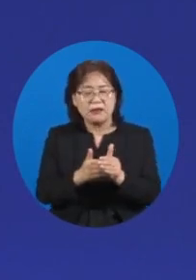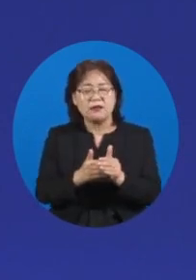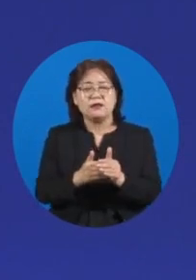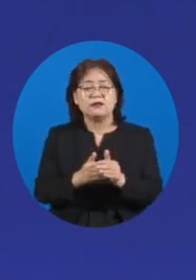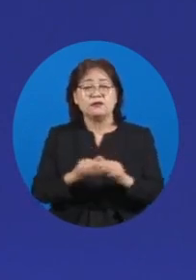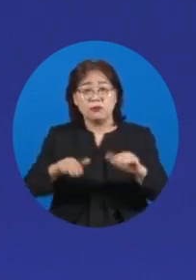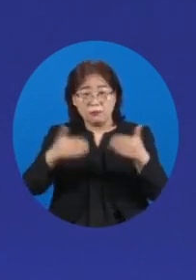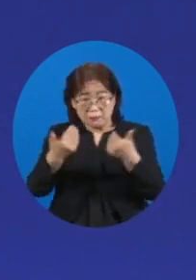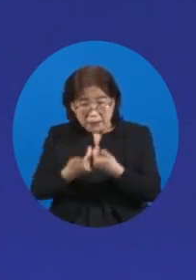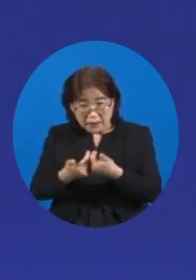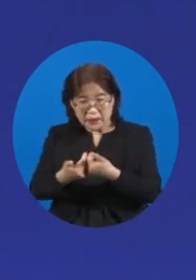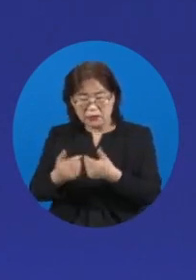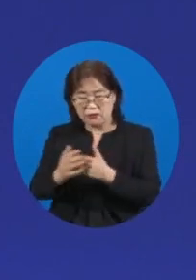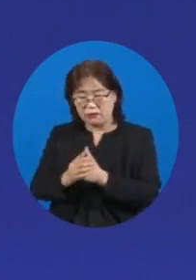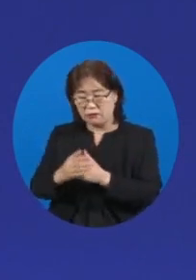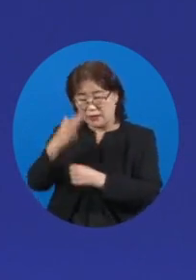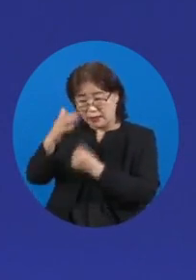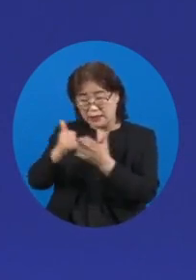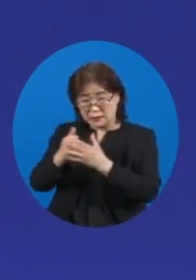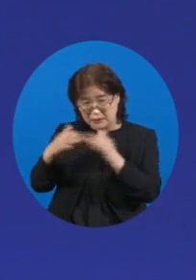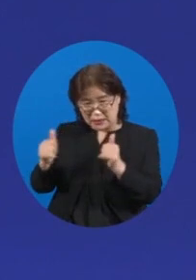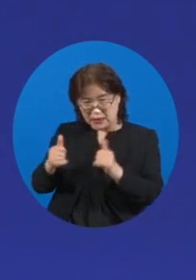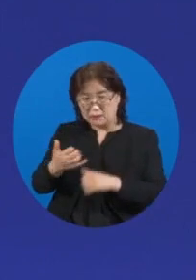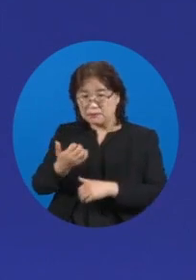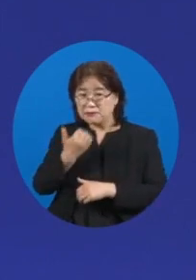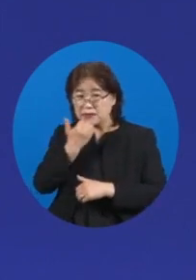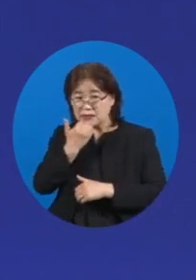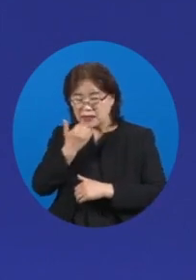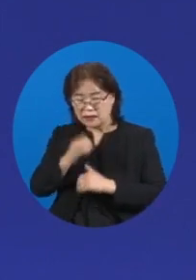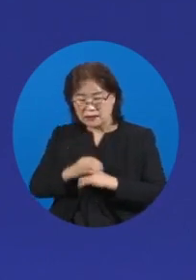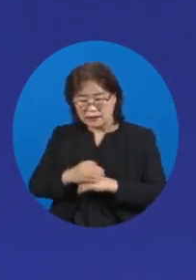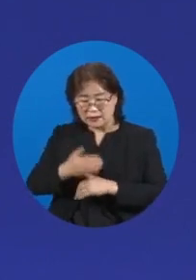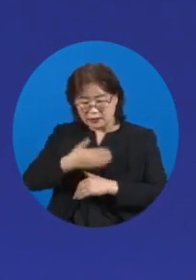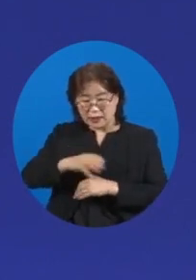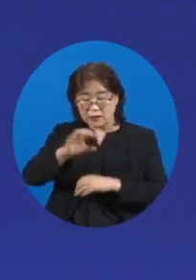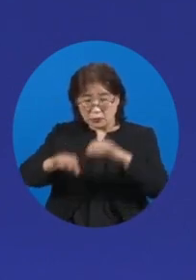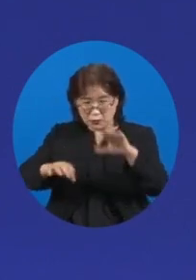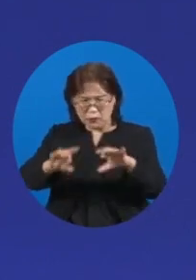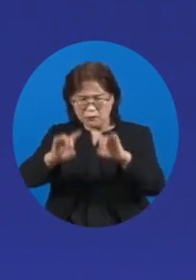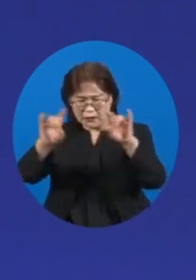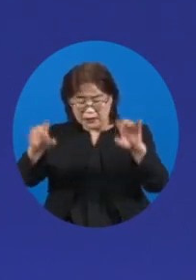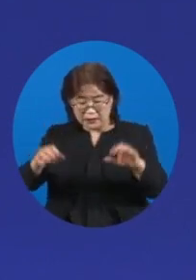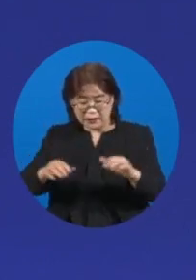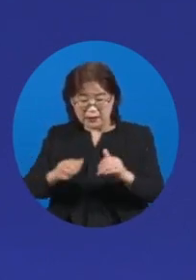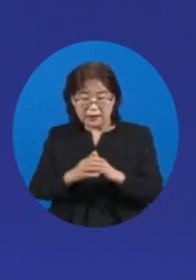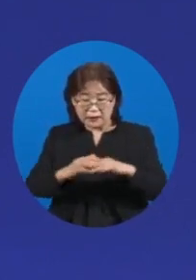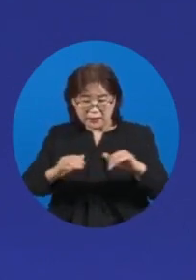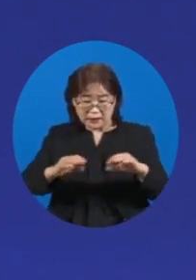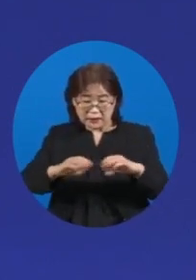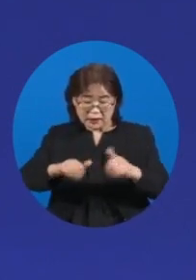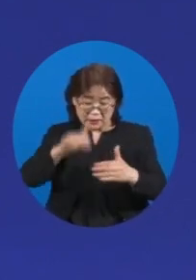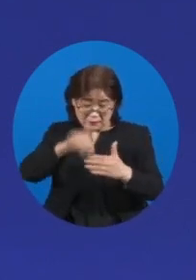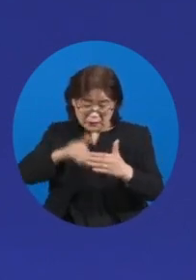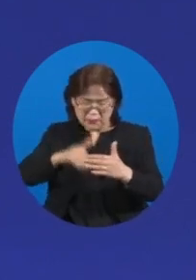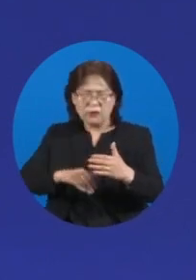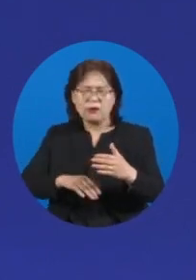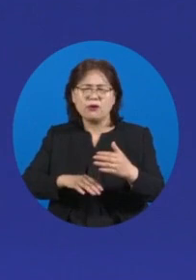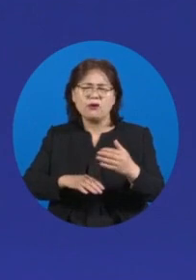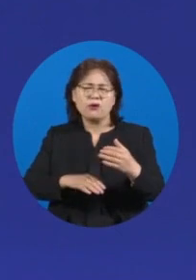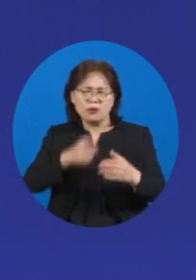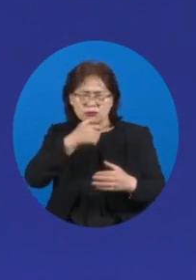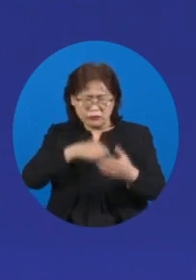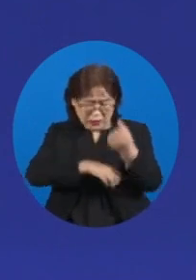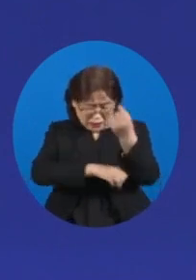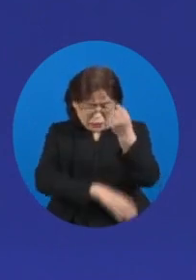하나님의 사람 이삭은 가는 곳곳마다 땅을 파게 되면 물에 근원을 맛났습니다